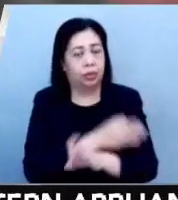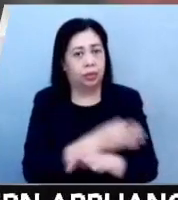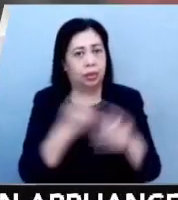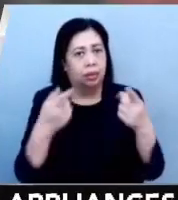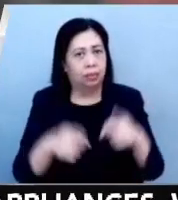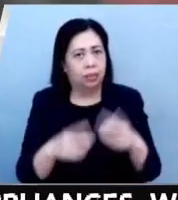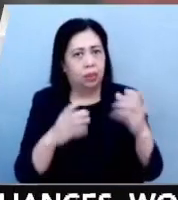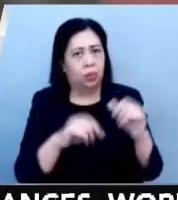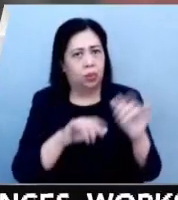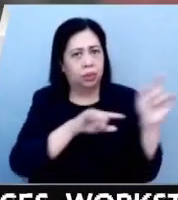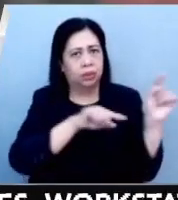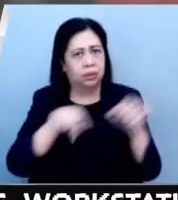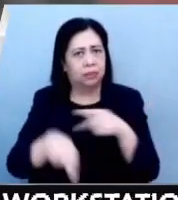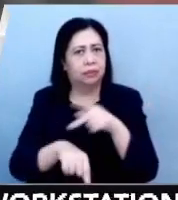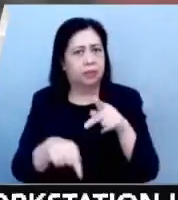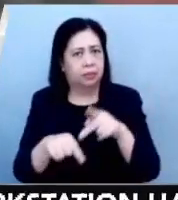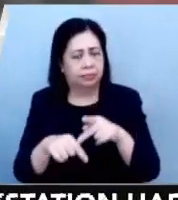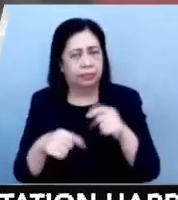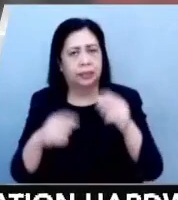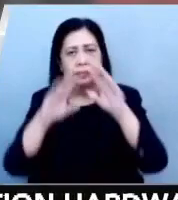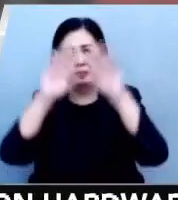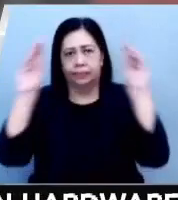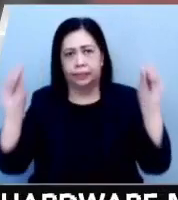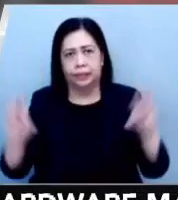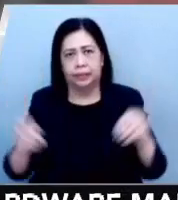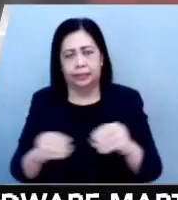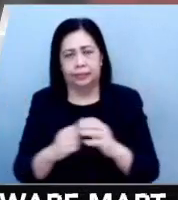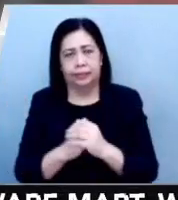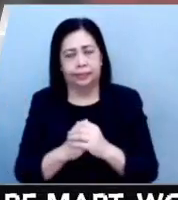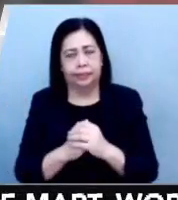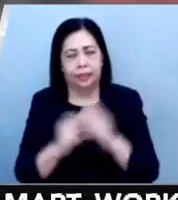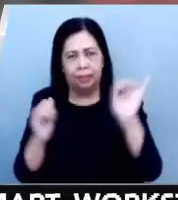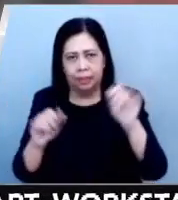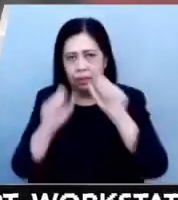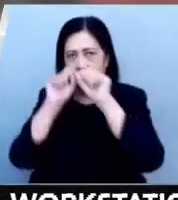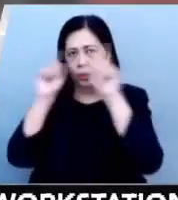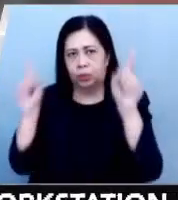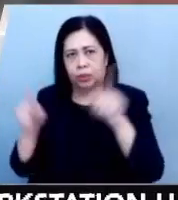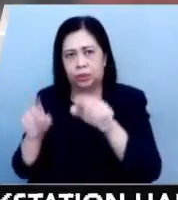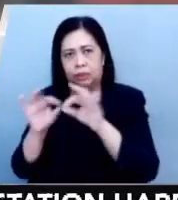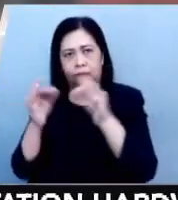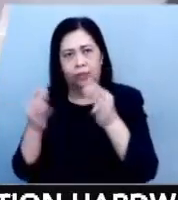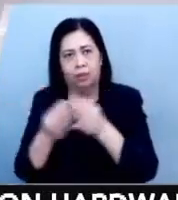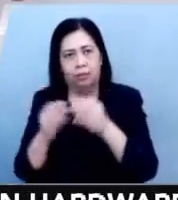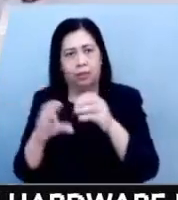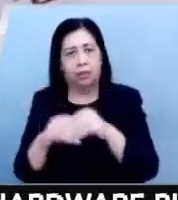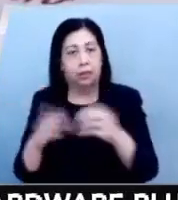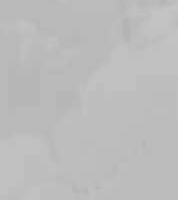dito sa Pilipinas magpasko. Sosorpresahin sana niya ang kanyang pamilya sa Pampanga.